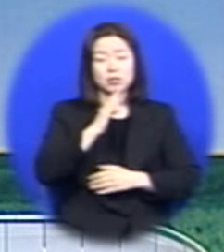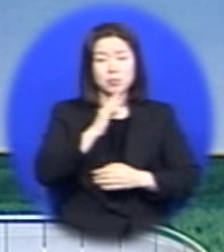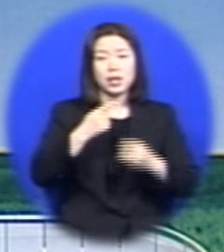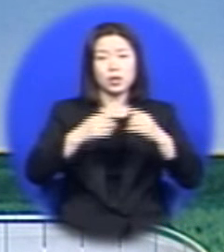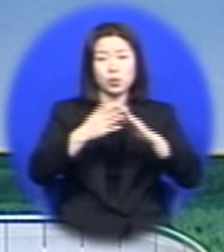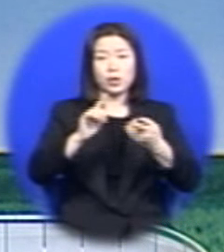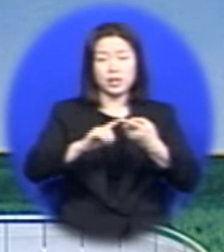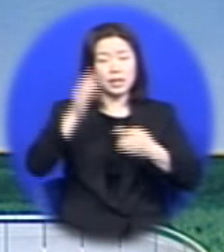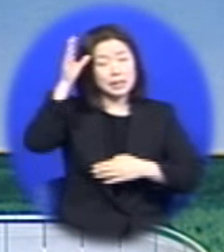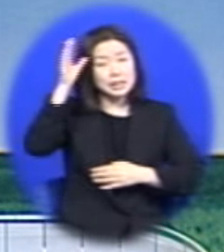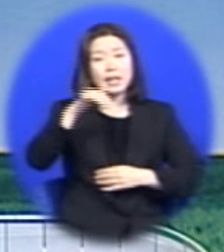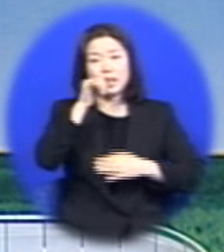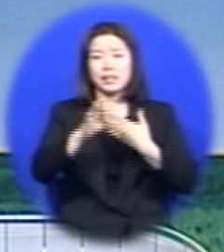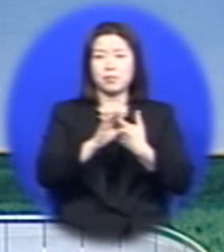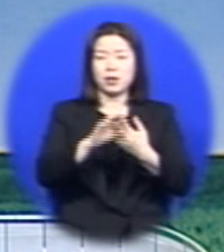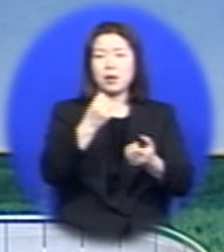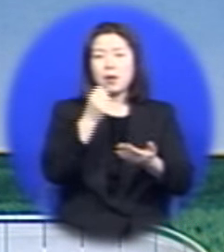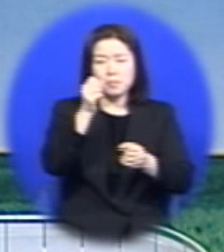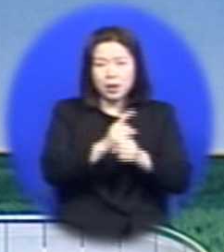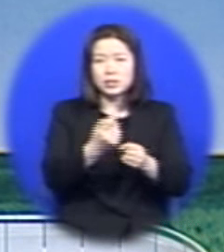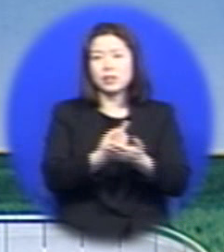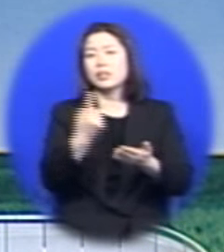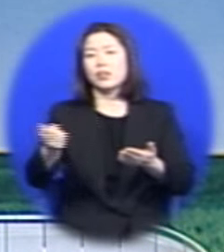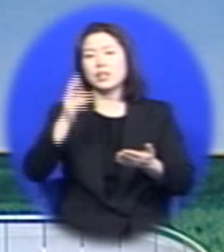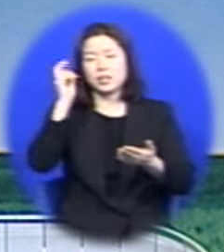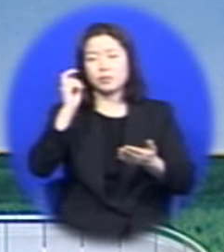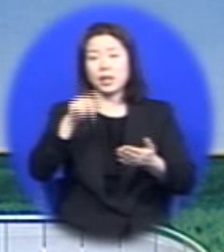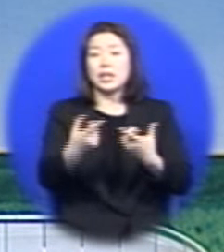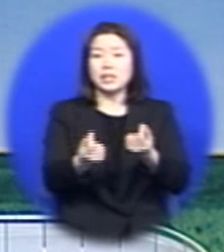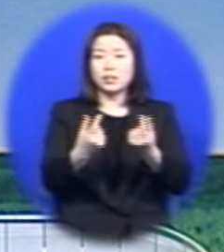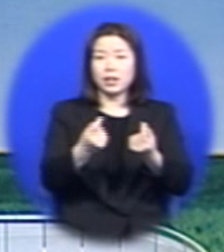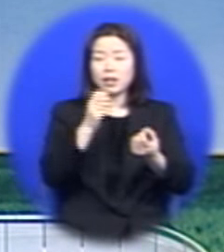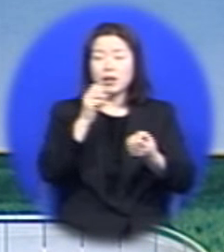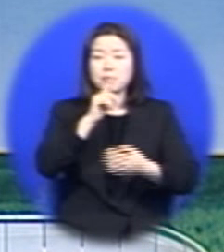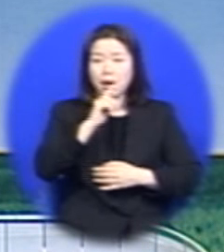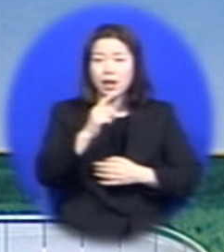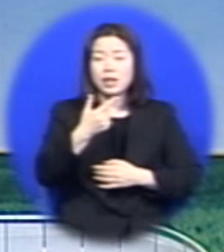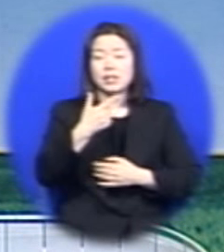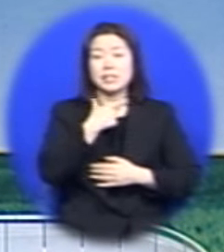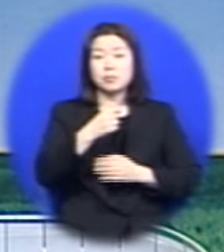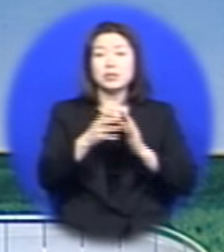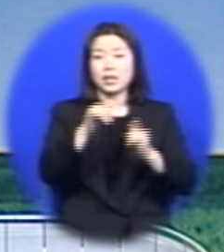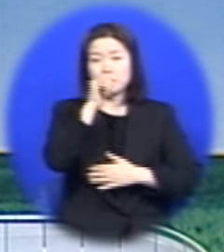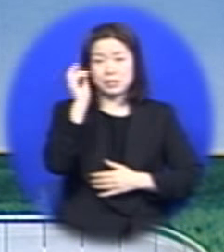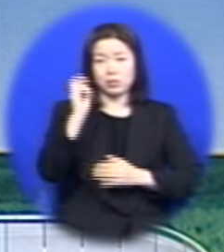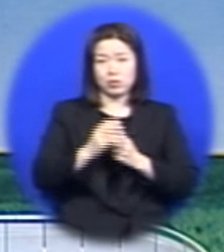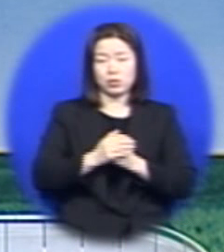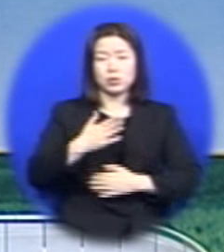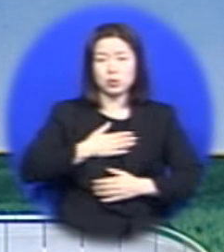기대가 있다면 저 교회를 벌써 떠났을 겁니다. 아마 그런 분들도 있을 거예요. 저도 그런